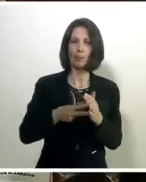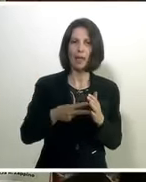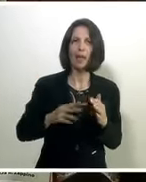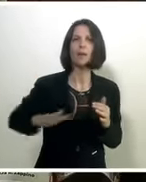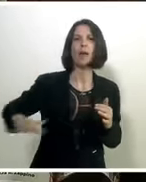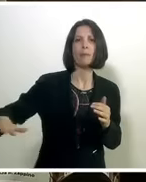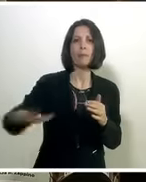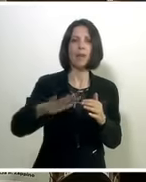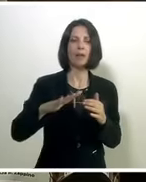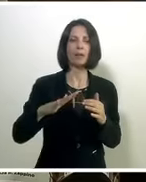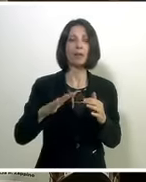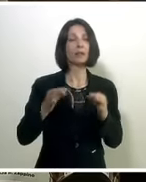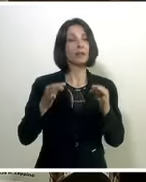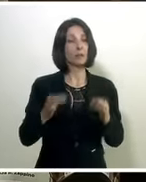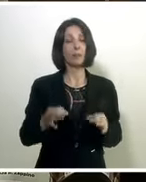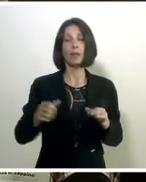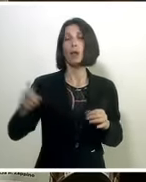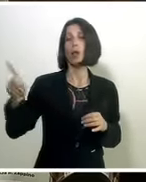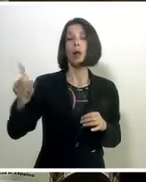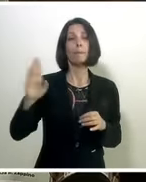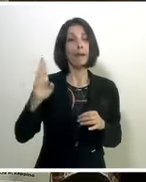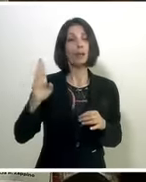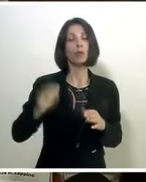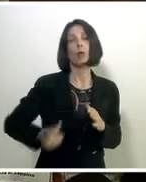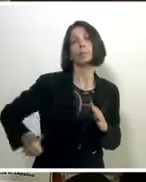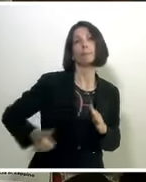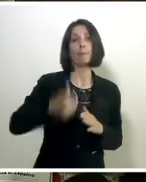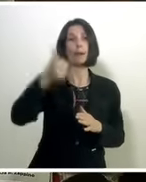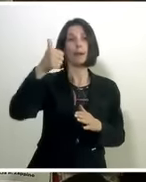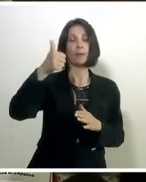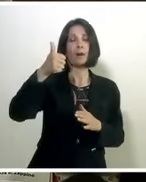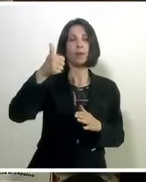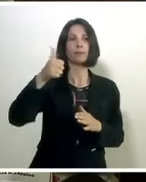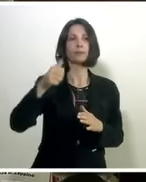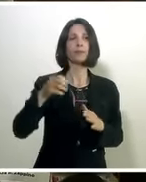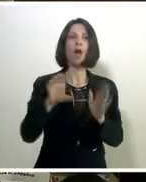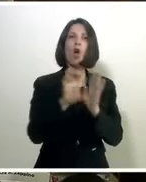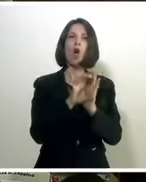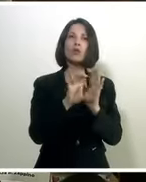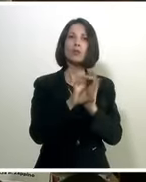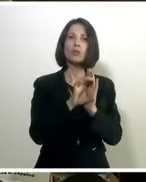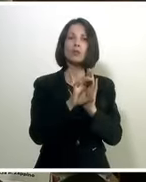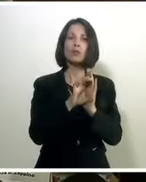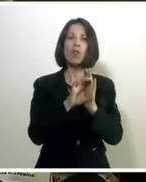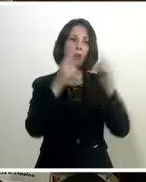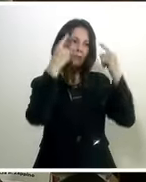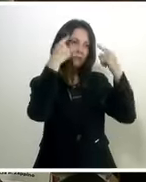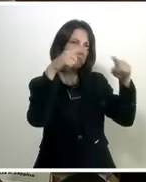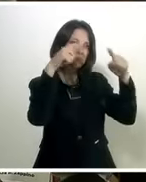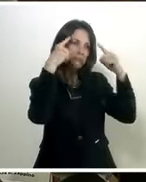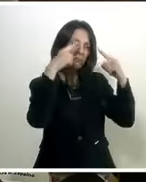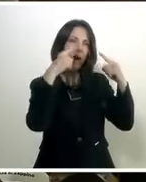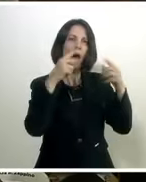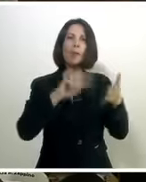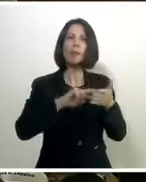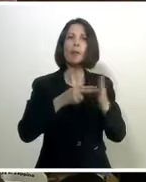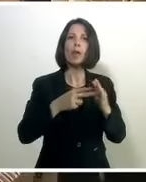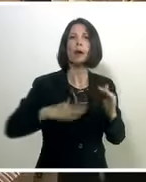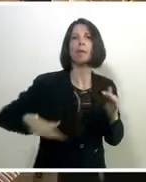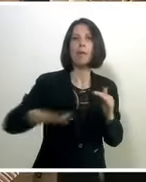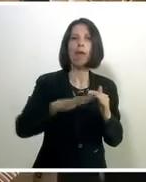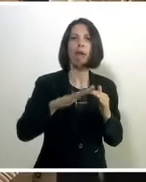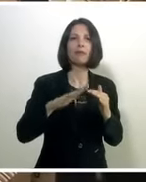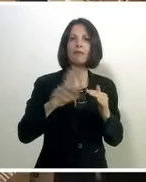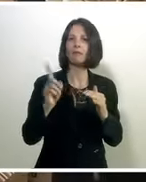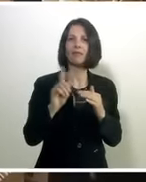un precursore neanche la Costituzione Come si sa dedicava la questione ambientale uno spazio adeguato è una lacuna cui Peraltro si è